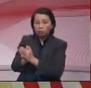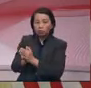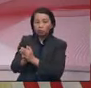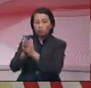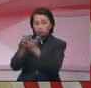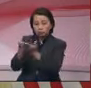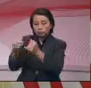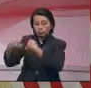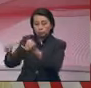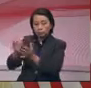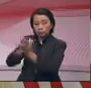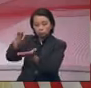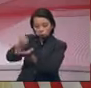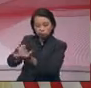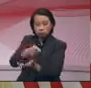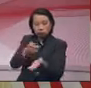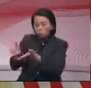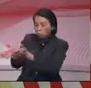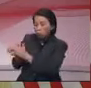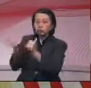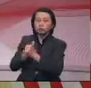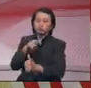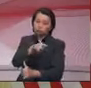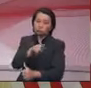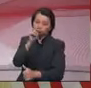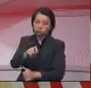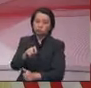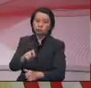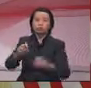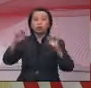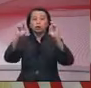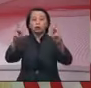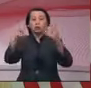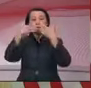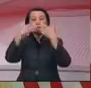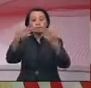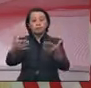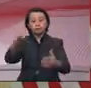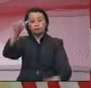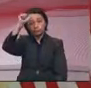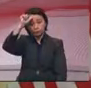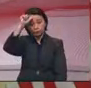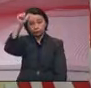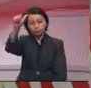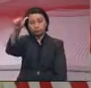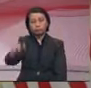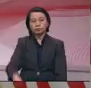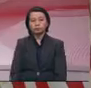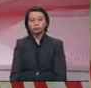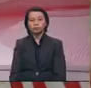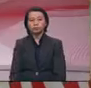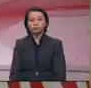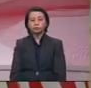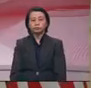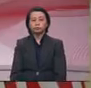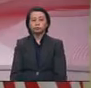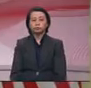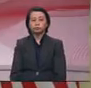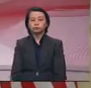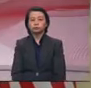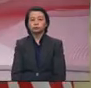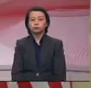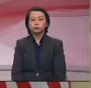dulu. Jabatan Immigration Malaysia. Okey, terima kasih. Assalamualaikum warahmatullahi wabarakatuh.